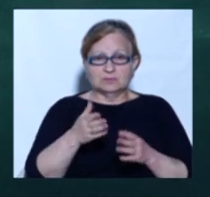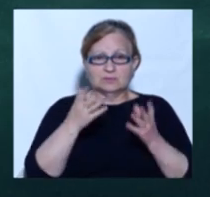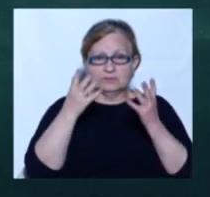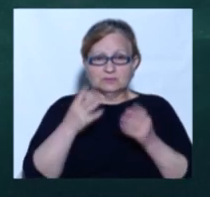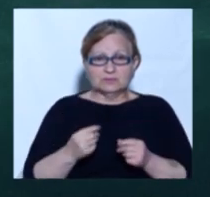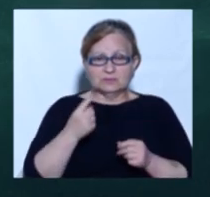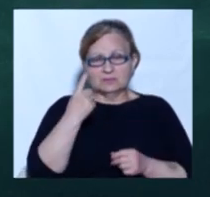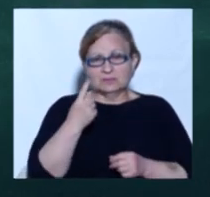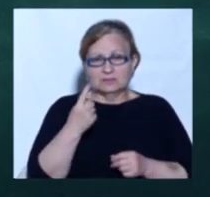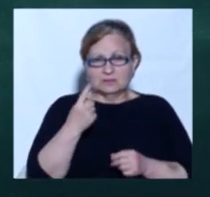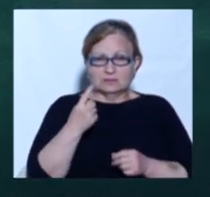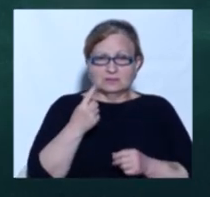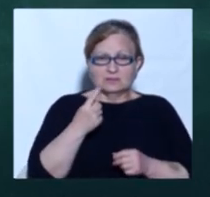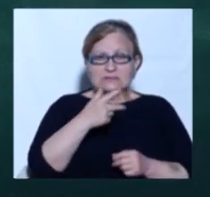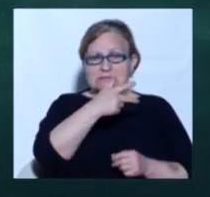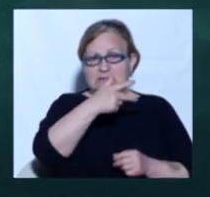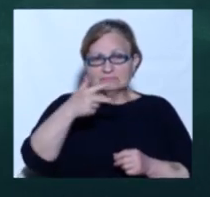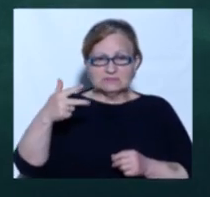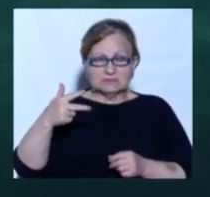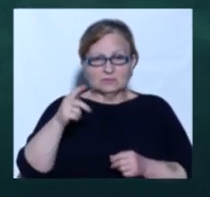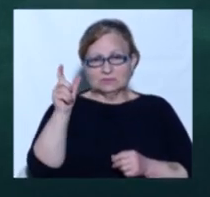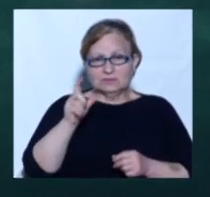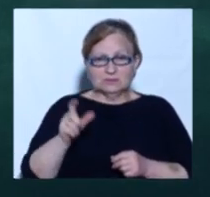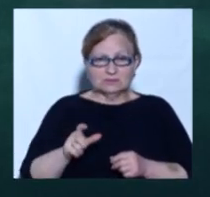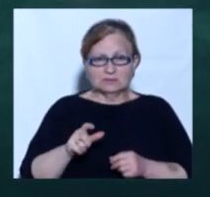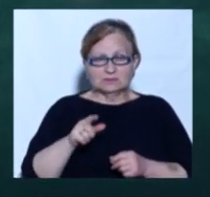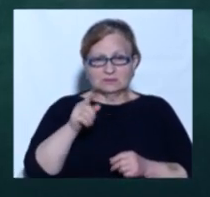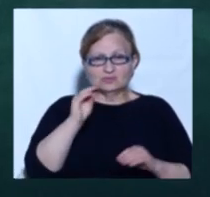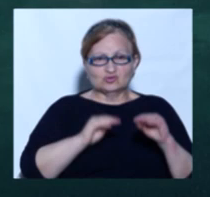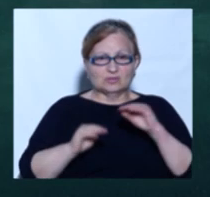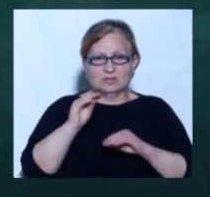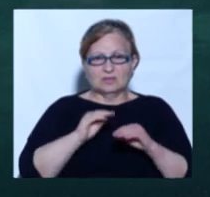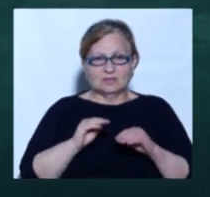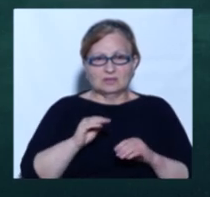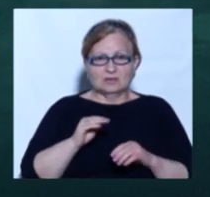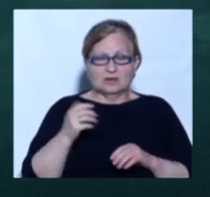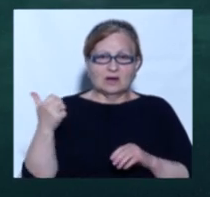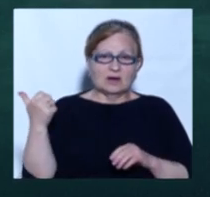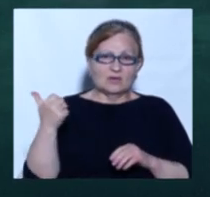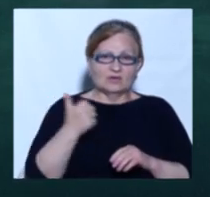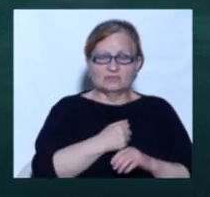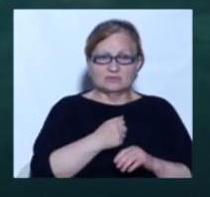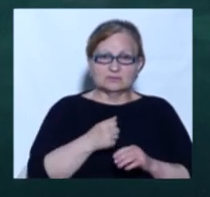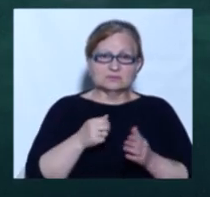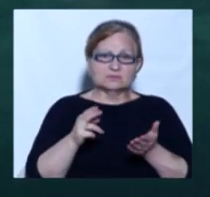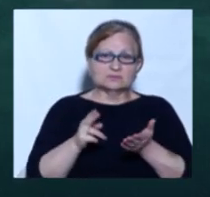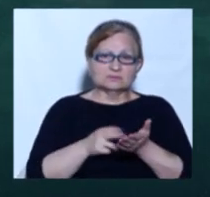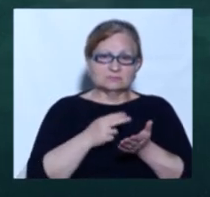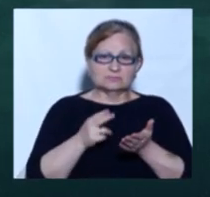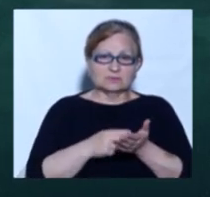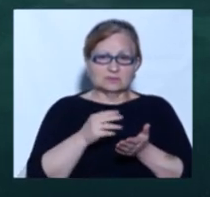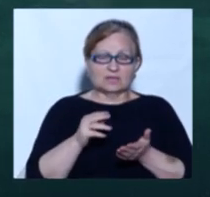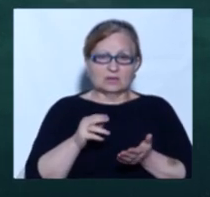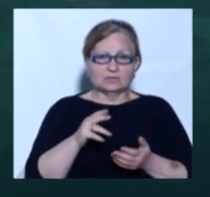დღეში ერთი სამსტრიქონიანი ლექსი და შექმენი კვირის პოეტური დღიური. 7